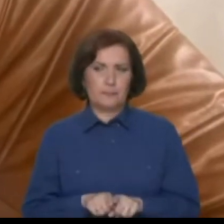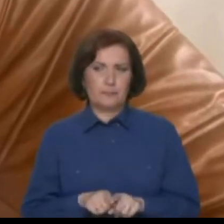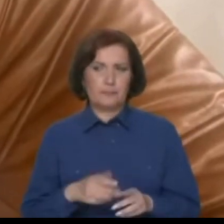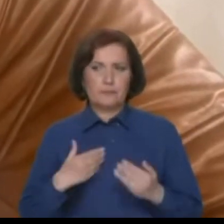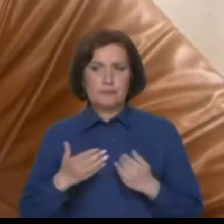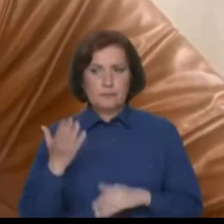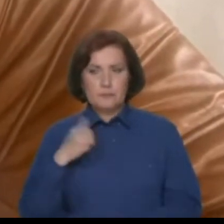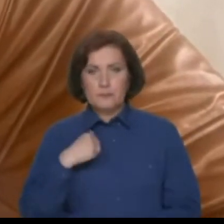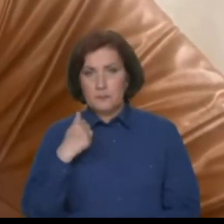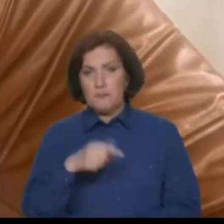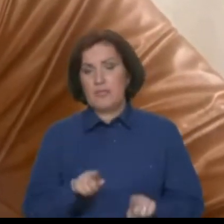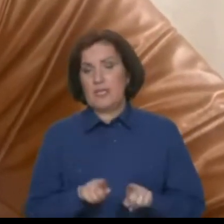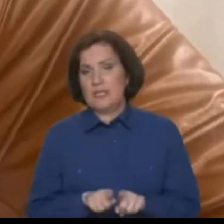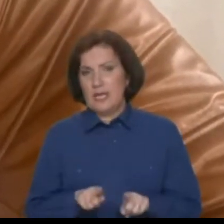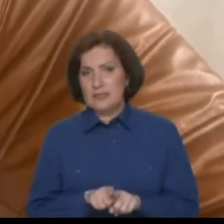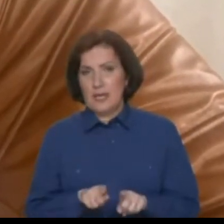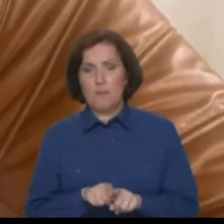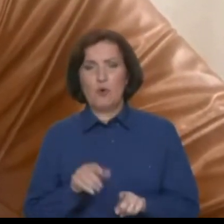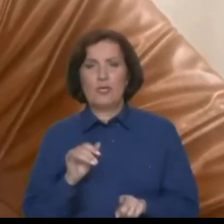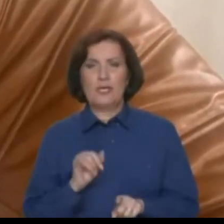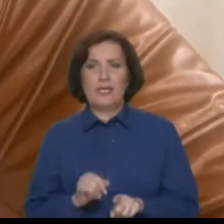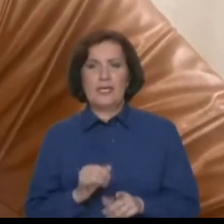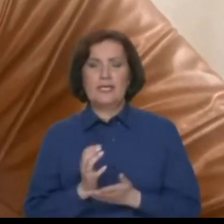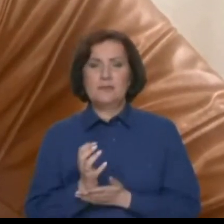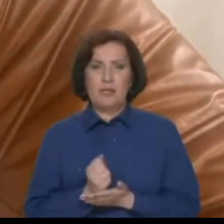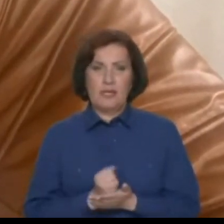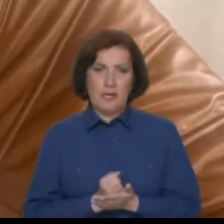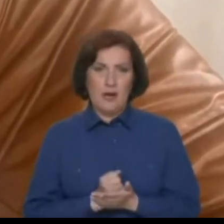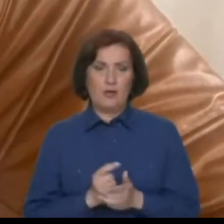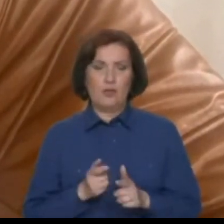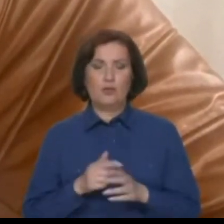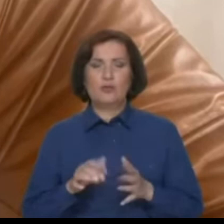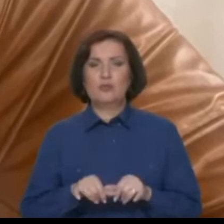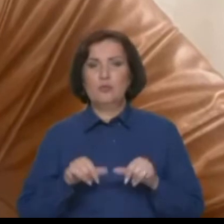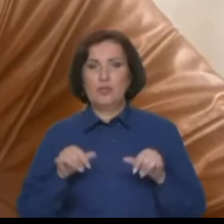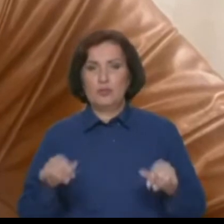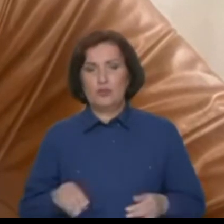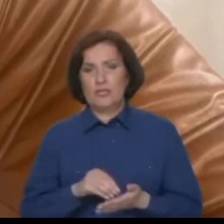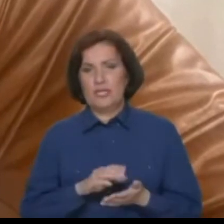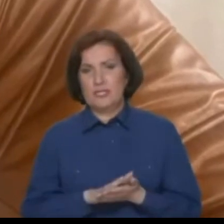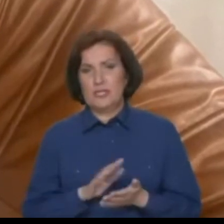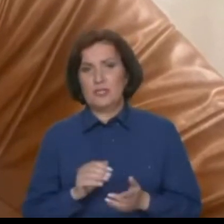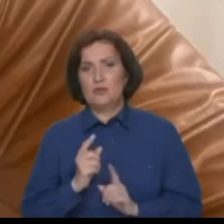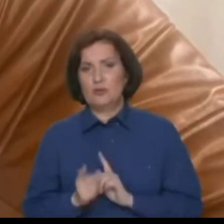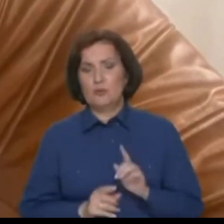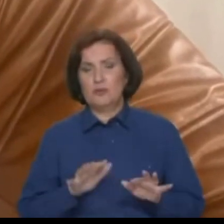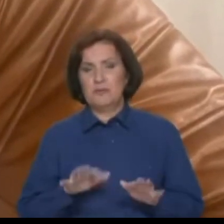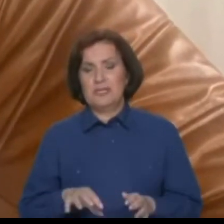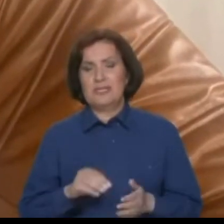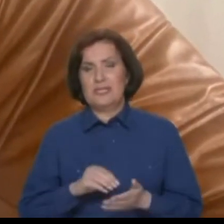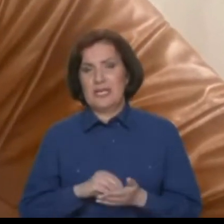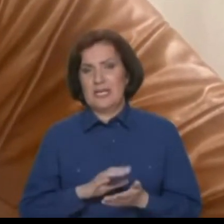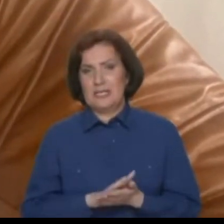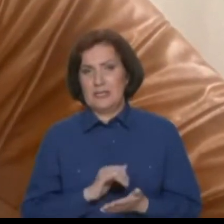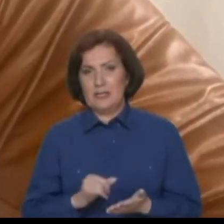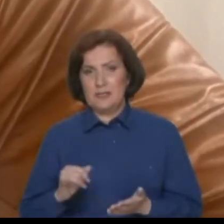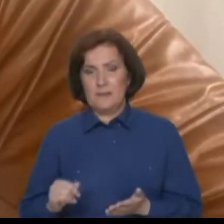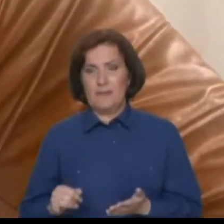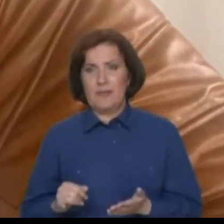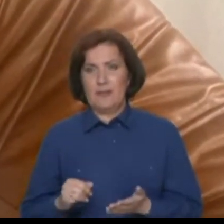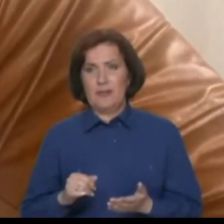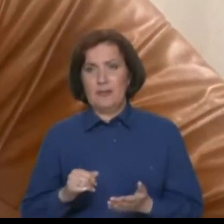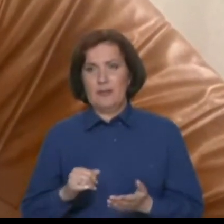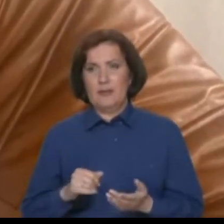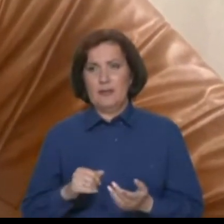відносно минулого року так само. І зберігають або навіть збільшують реєстрацію, змінюють місце реєстрації.